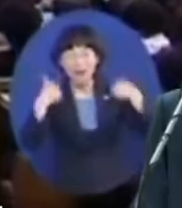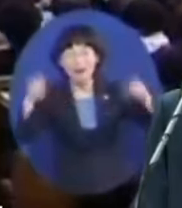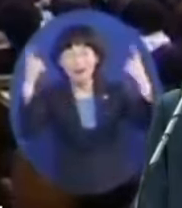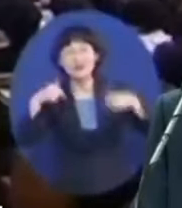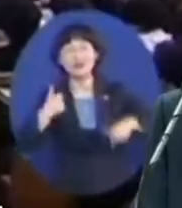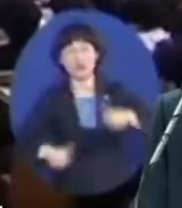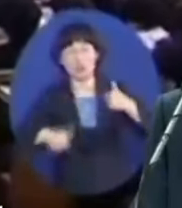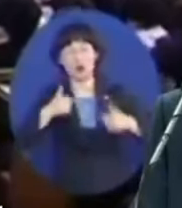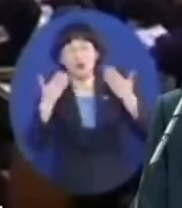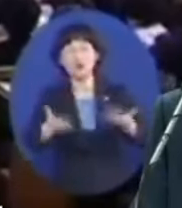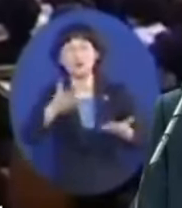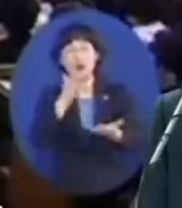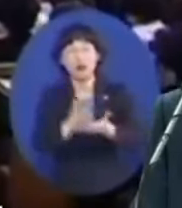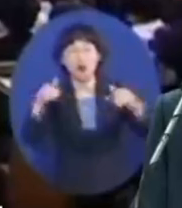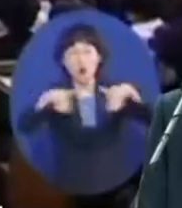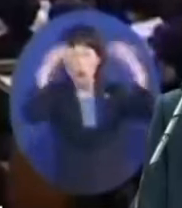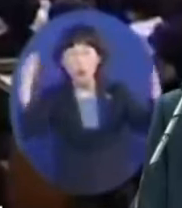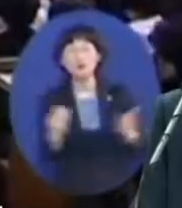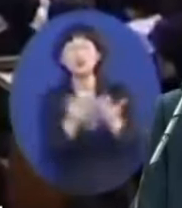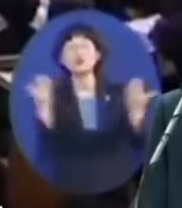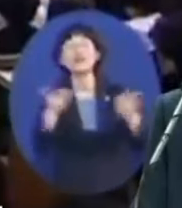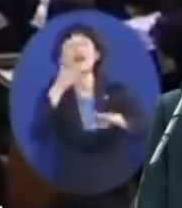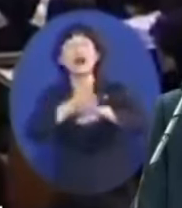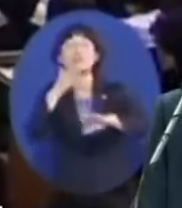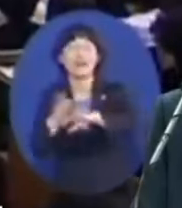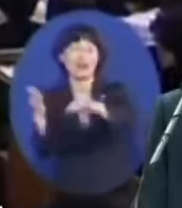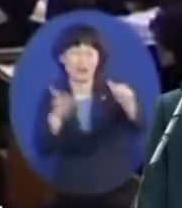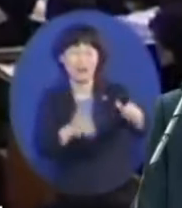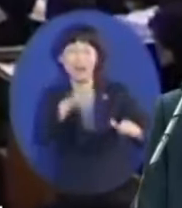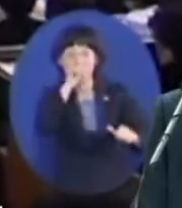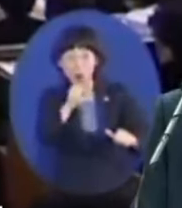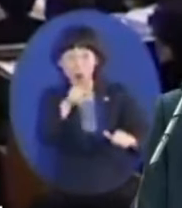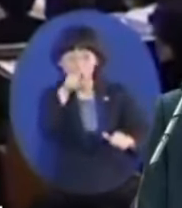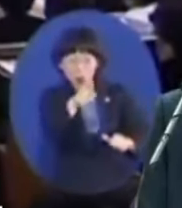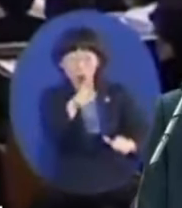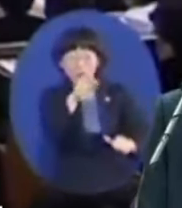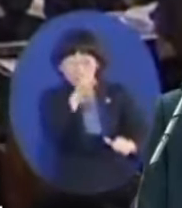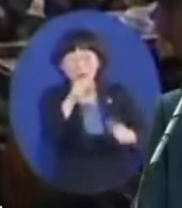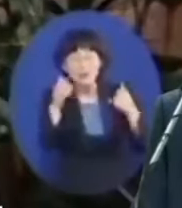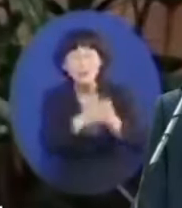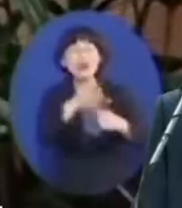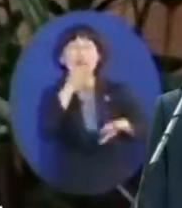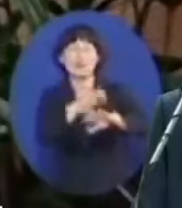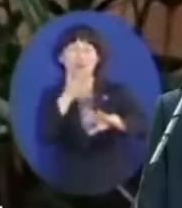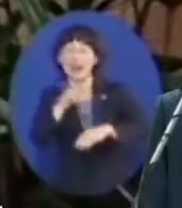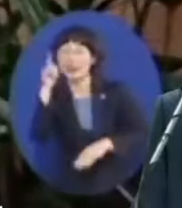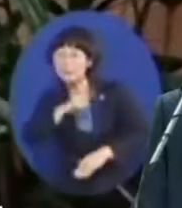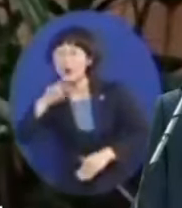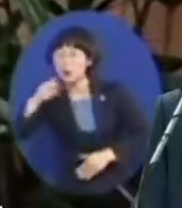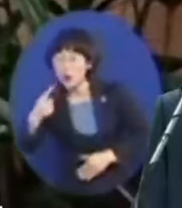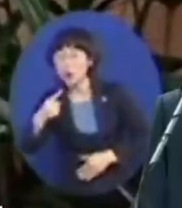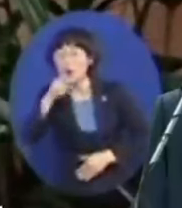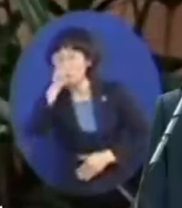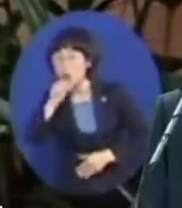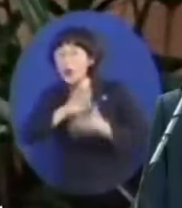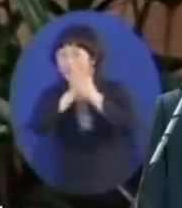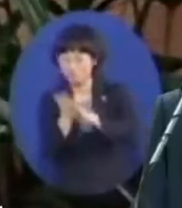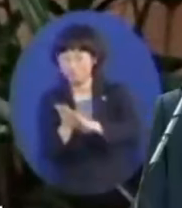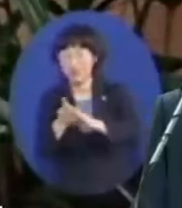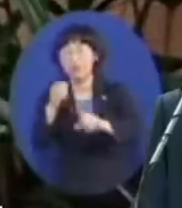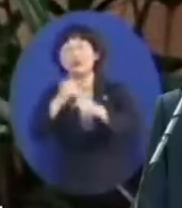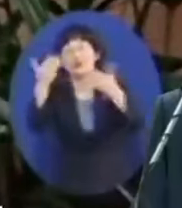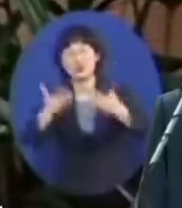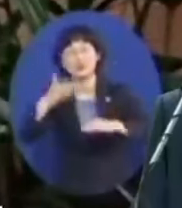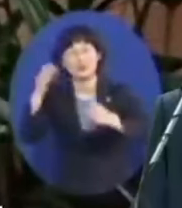기도하라, 범사에 감사하라. 좋은 것은 좋은 것으로 좋고 감사하고 나쁜 것은 좋게 만들어 주실 것이니